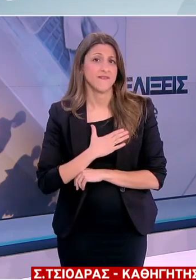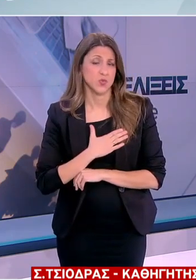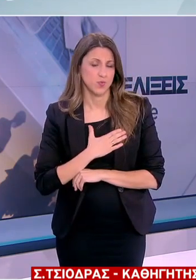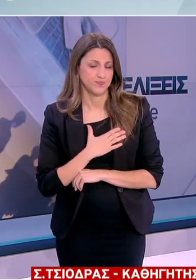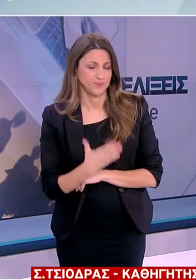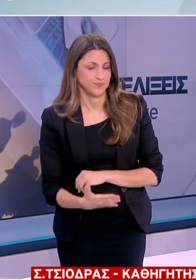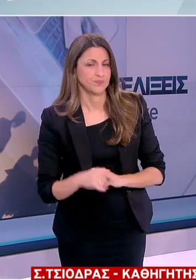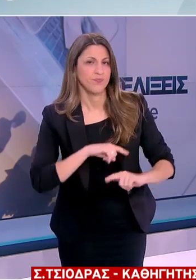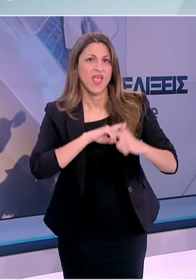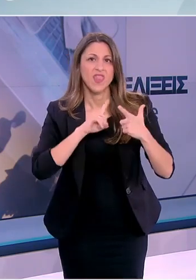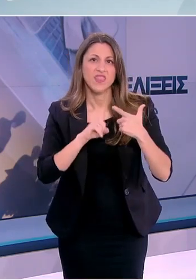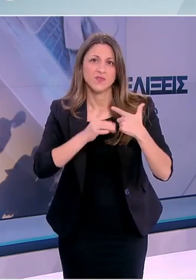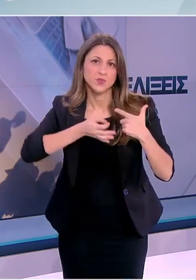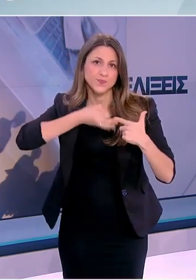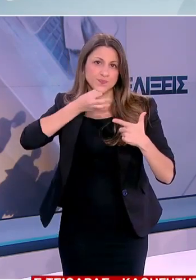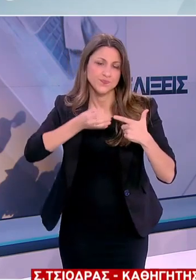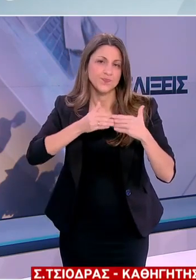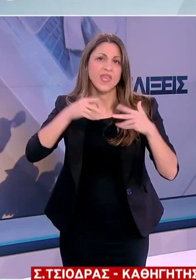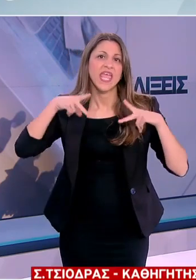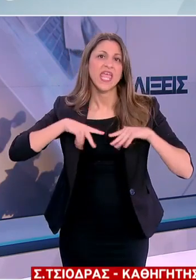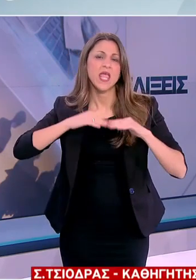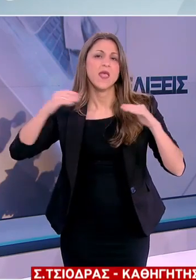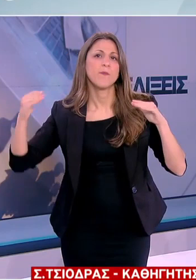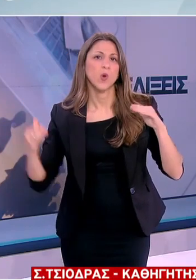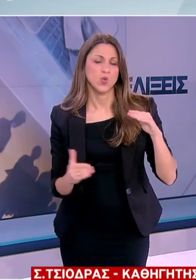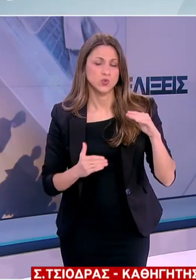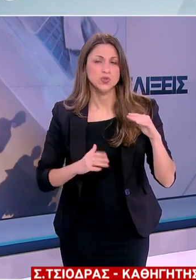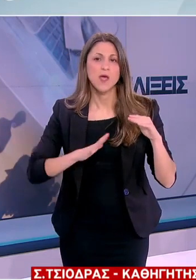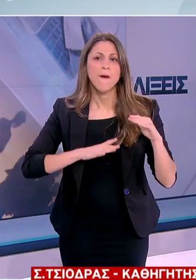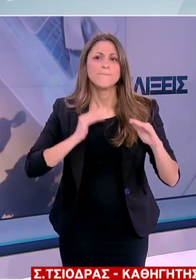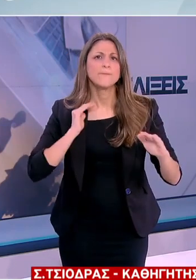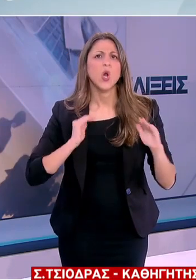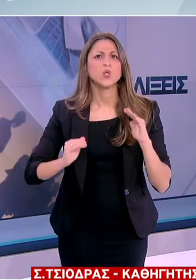Ευχαριστούμε, κύριε καθηγητά. Το λόγο έχει ο κύριος Χαραδαλιάς. Καλησπέρα σας από την Πολιτική Προστασία.